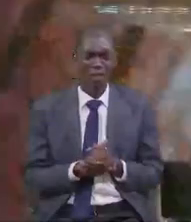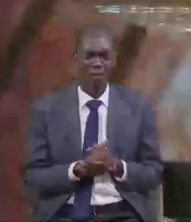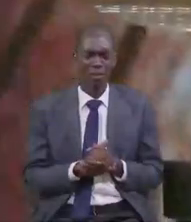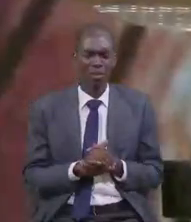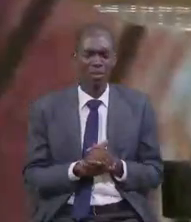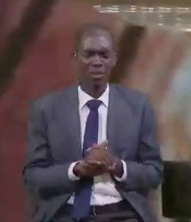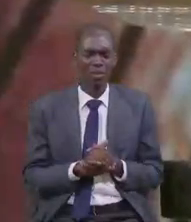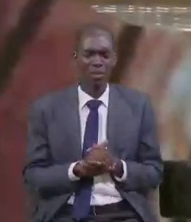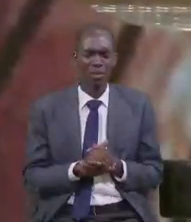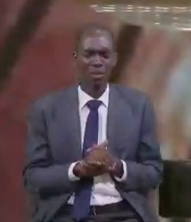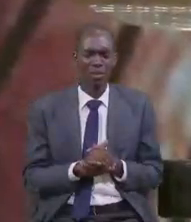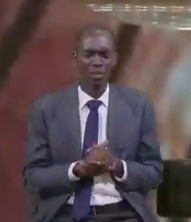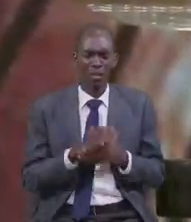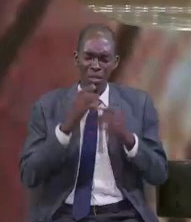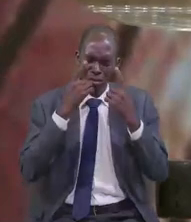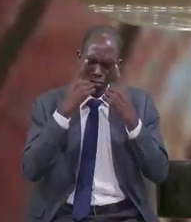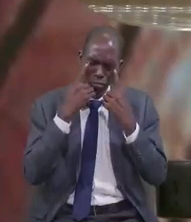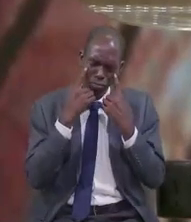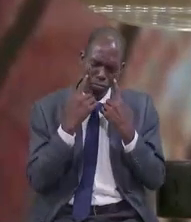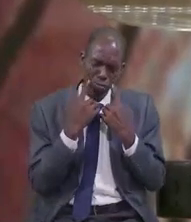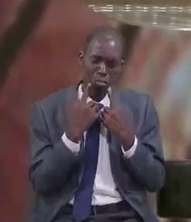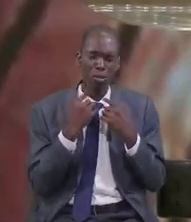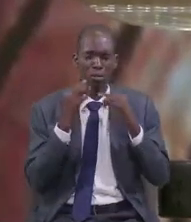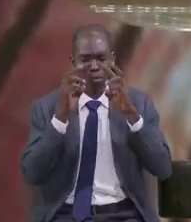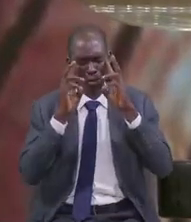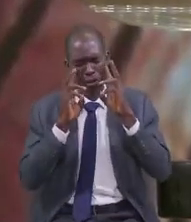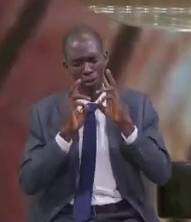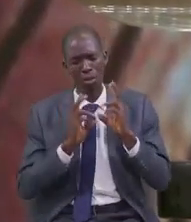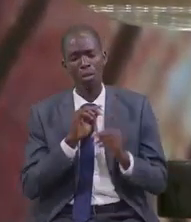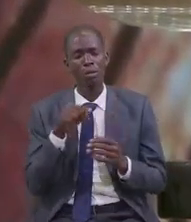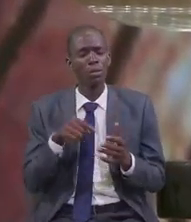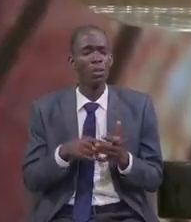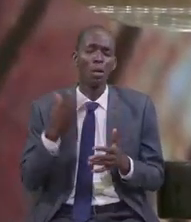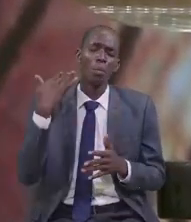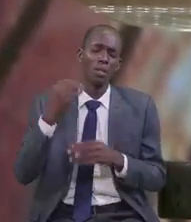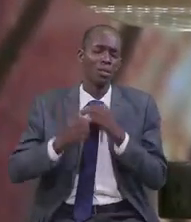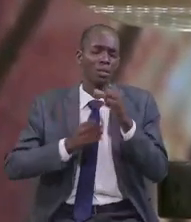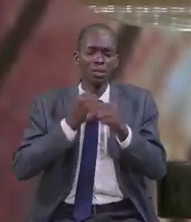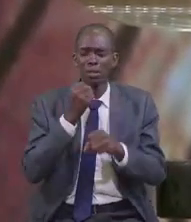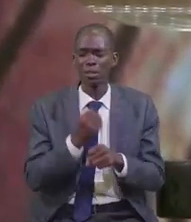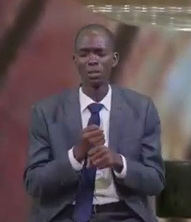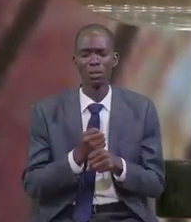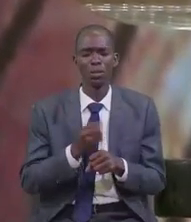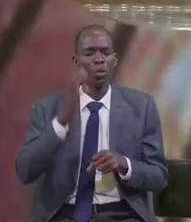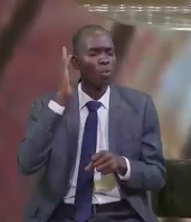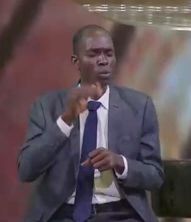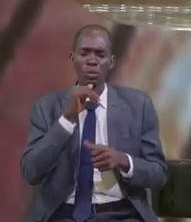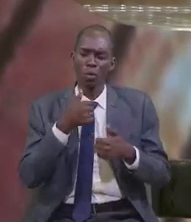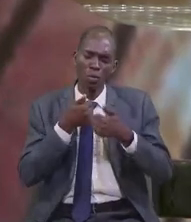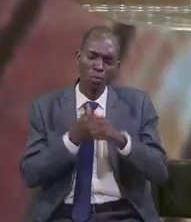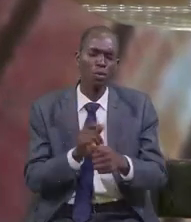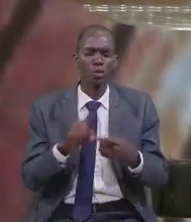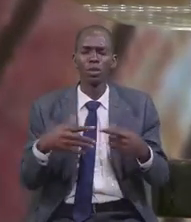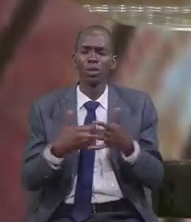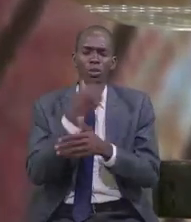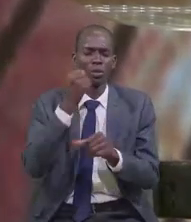Les pleurs, les cris, les larmes de cette année qui s'écoule ne vont pas vous accompagner